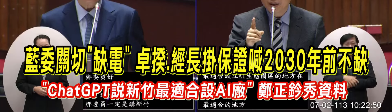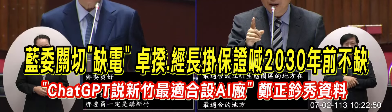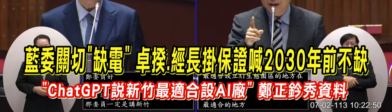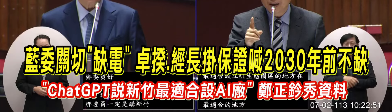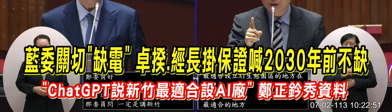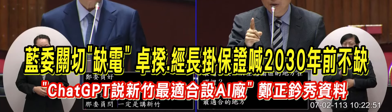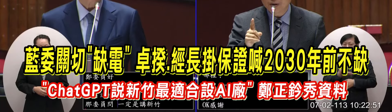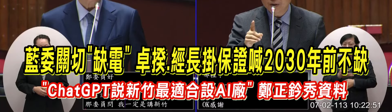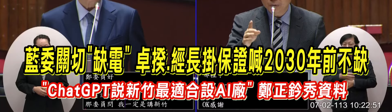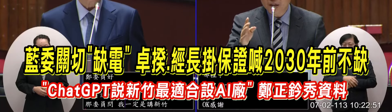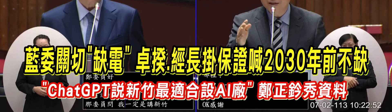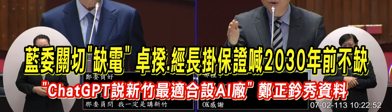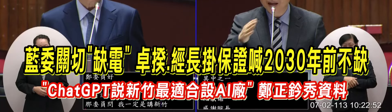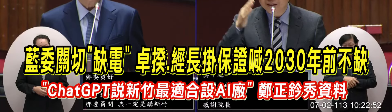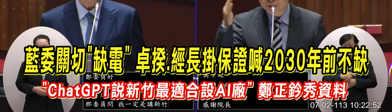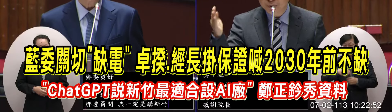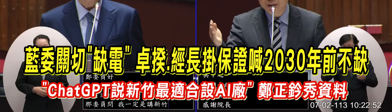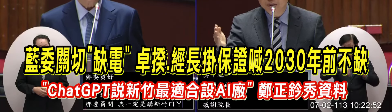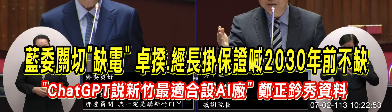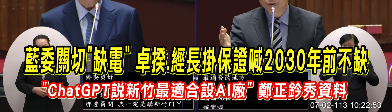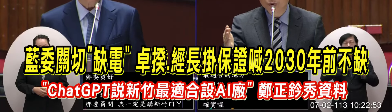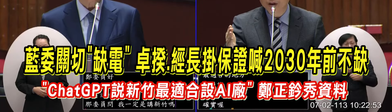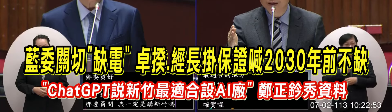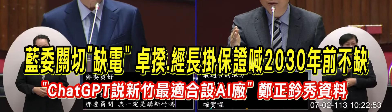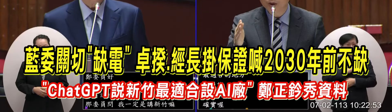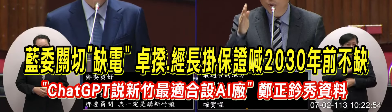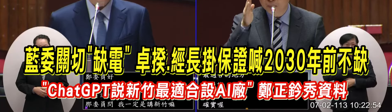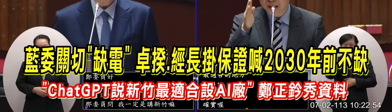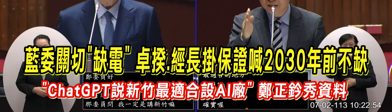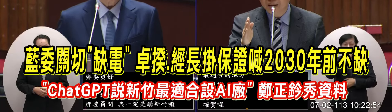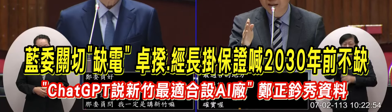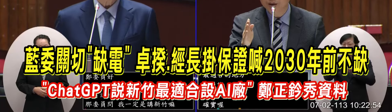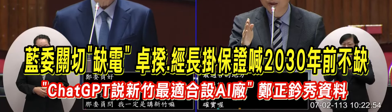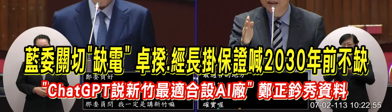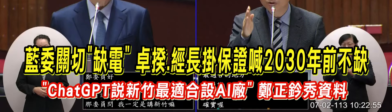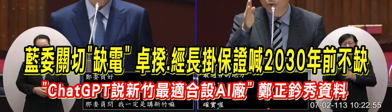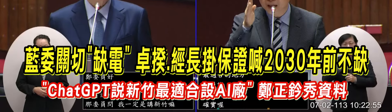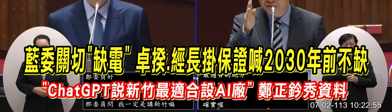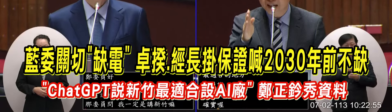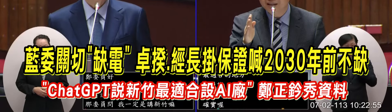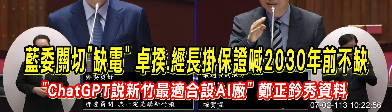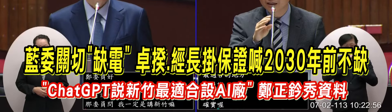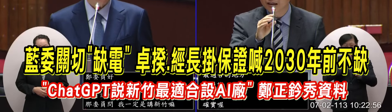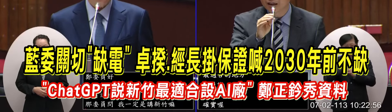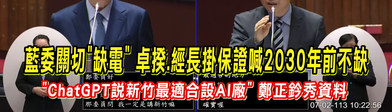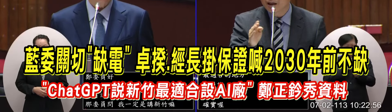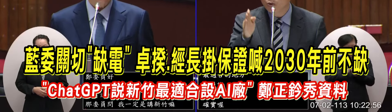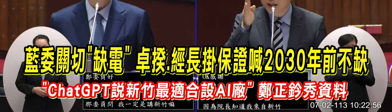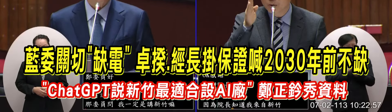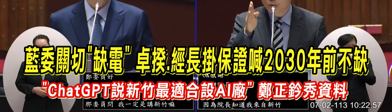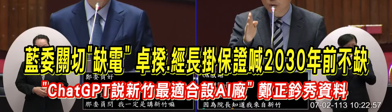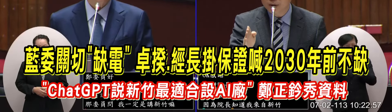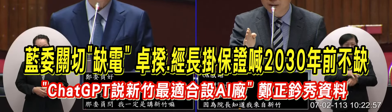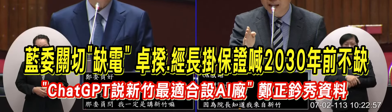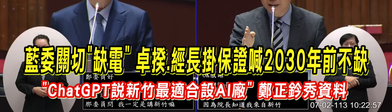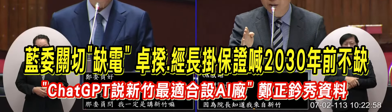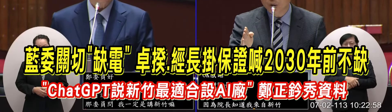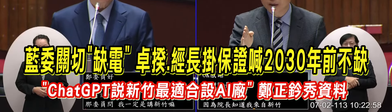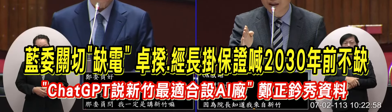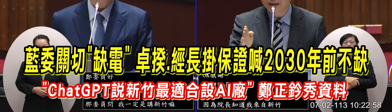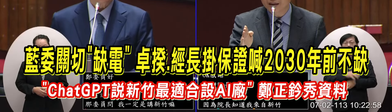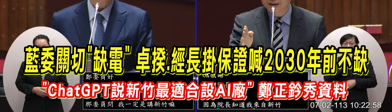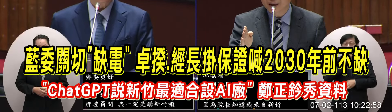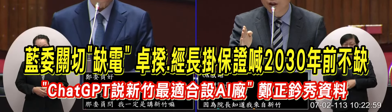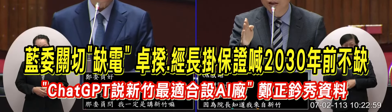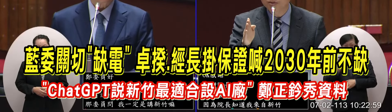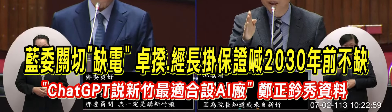因为院长知道我来自新竹哈，那所以我们一定肯定为新竹来发声哈。那我也在那个